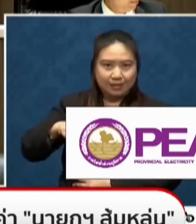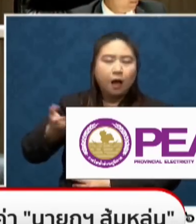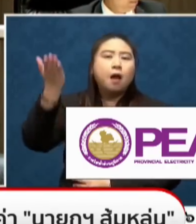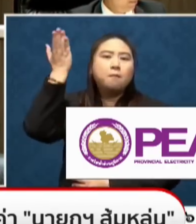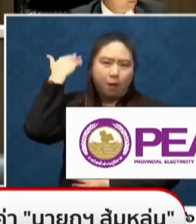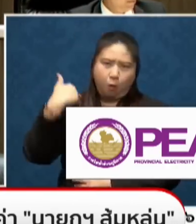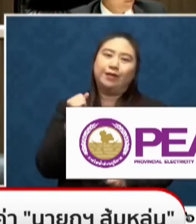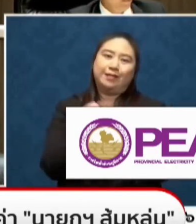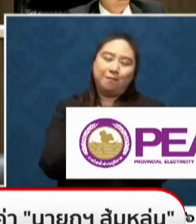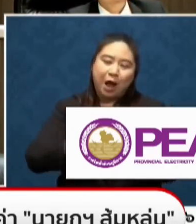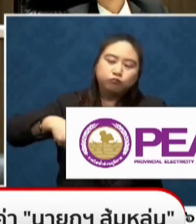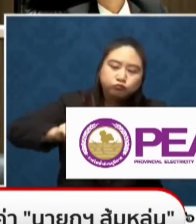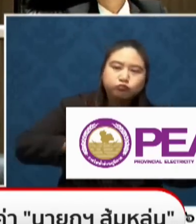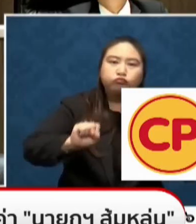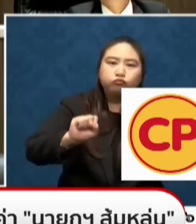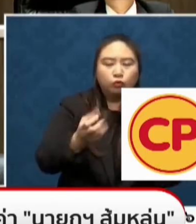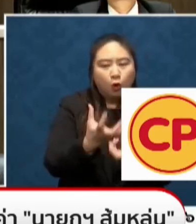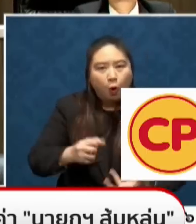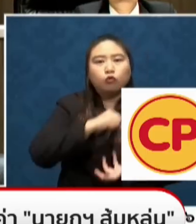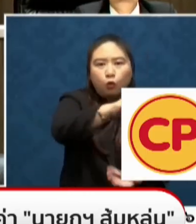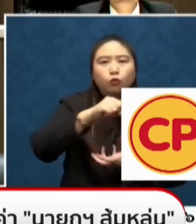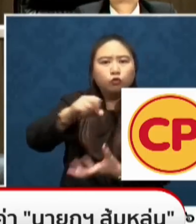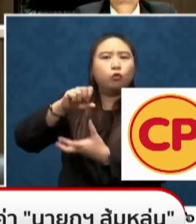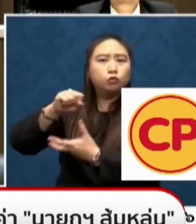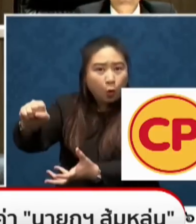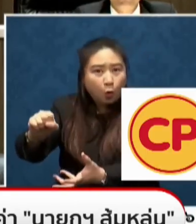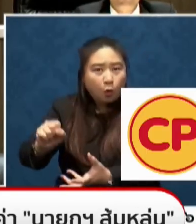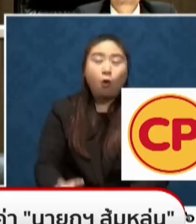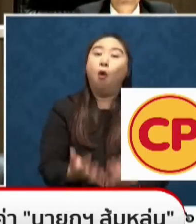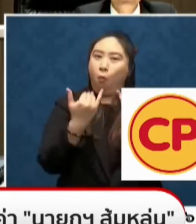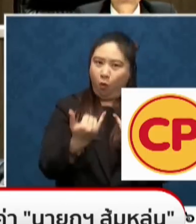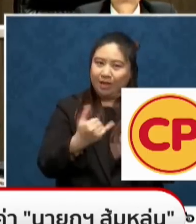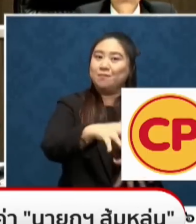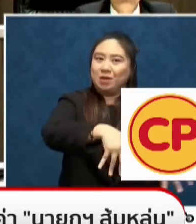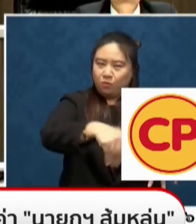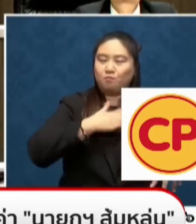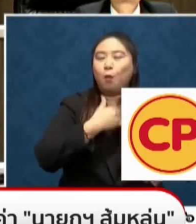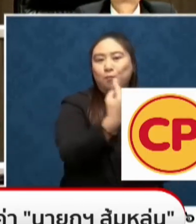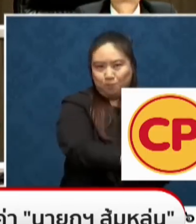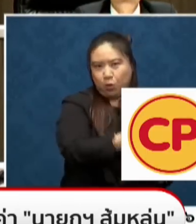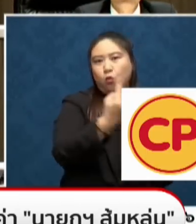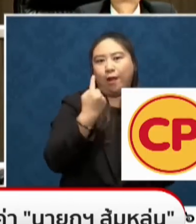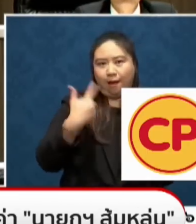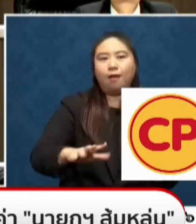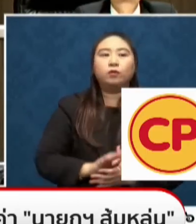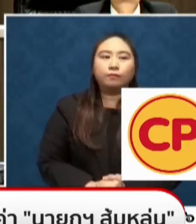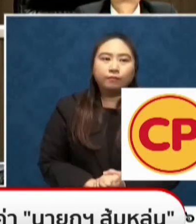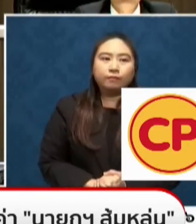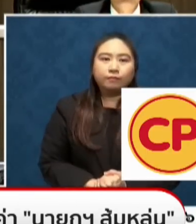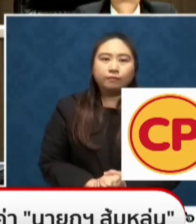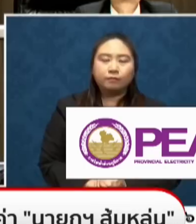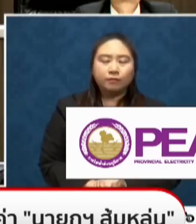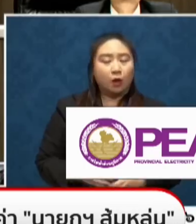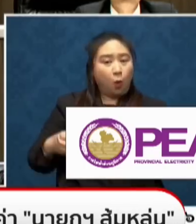ในช่วงที่ได้มีการอภิปรายใช่ไหมเรื่องของค่าโรงค่าแรงเรื่องของกระทรวงแรงงานก็สวมทับแจ็คเ